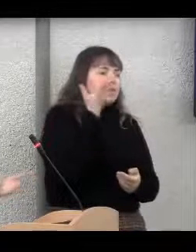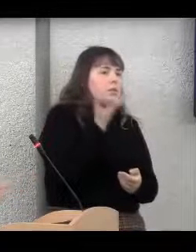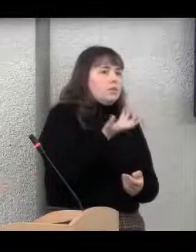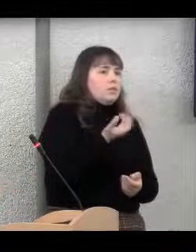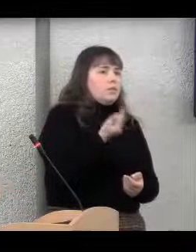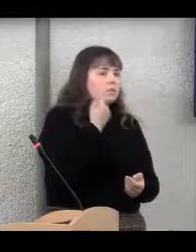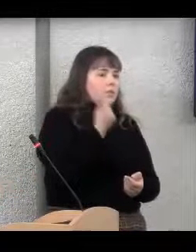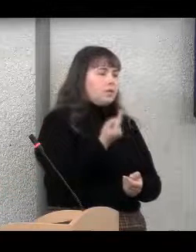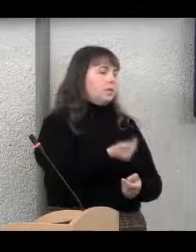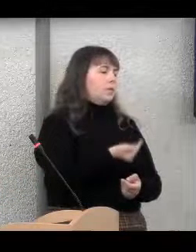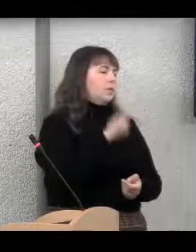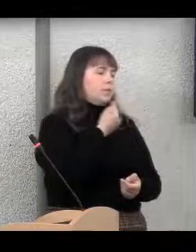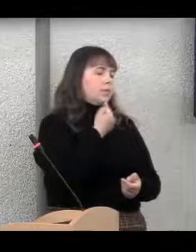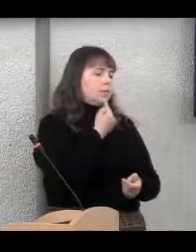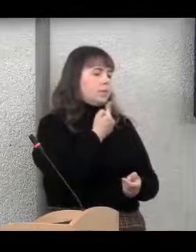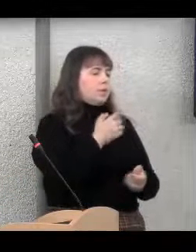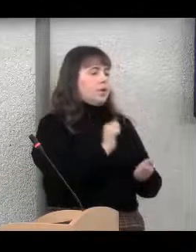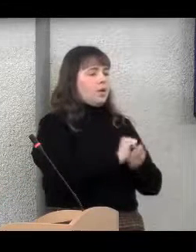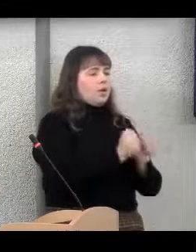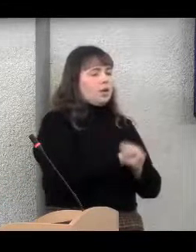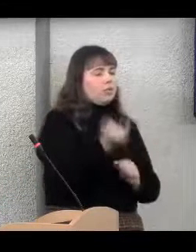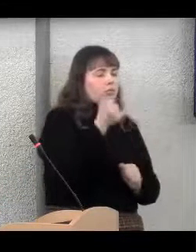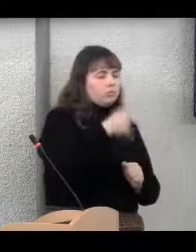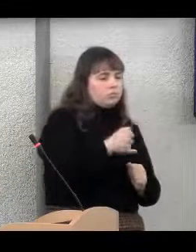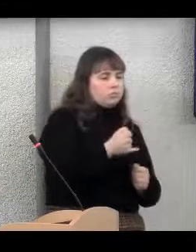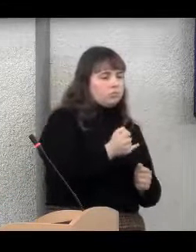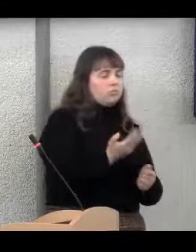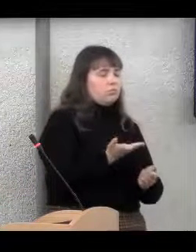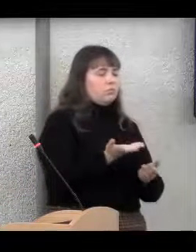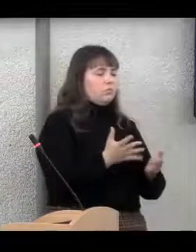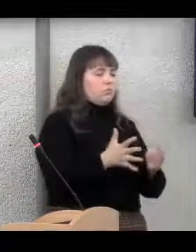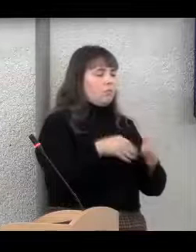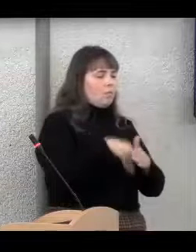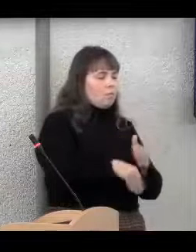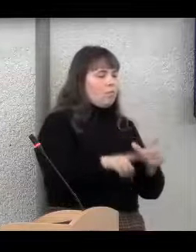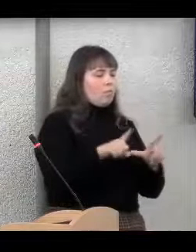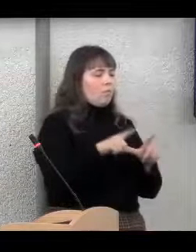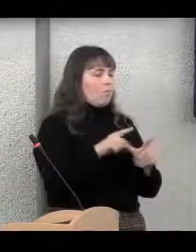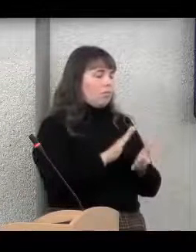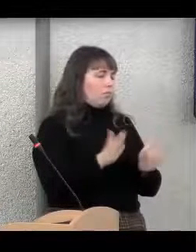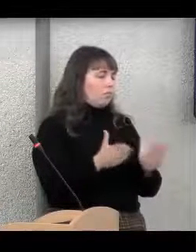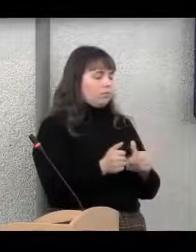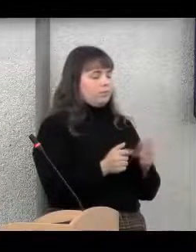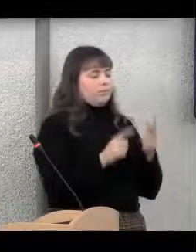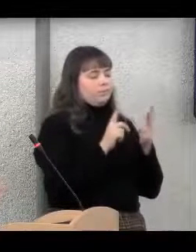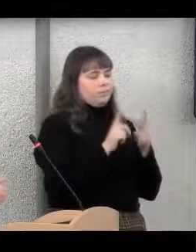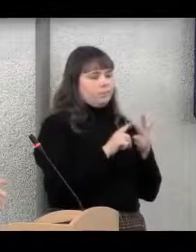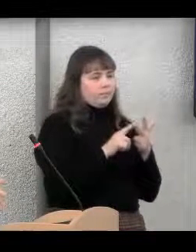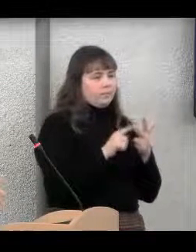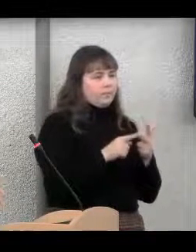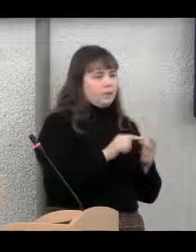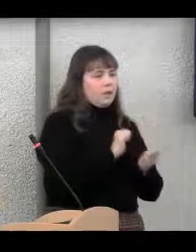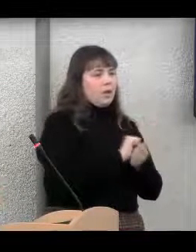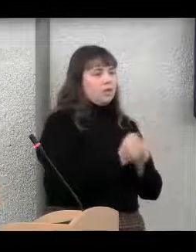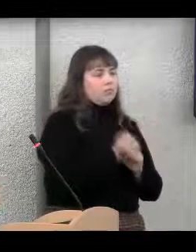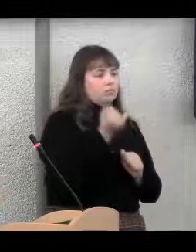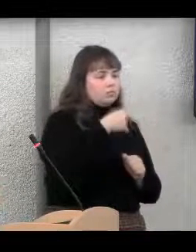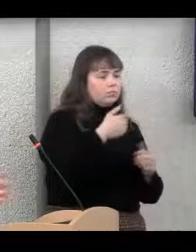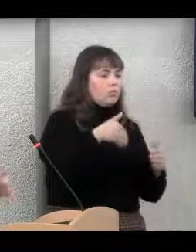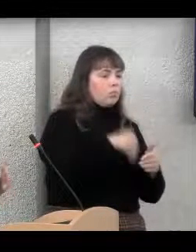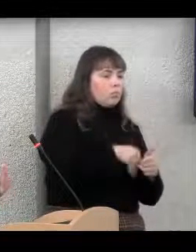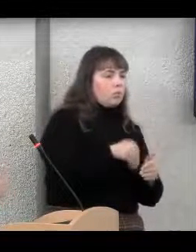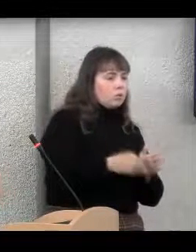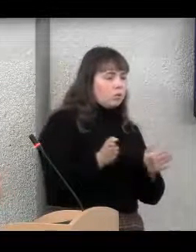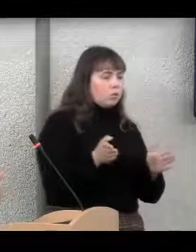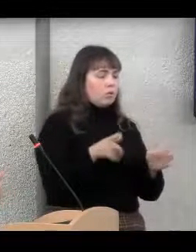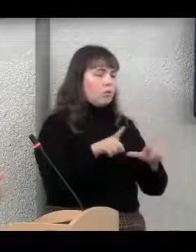pasirinkti tinkamas anglies kaupimo ūkininkavimo schemas. Trečioji rekomendacija – tai, kad anglies kaupimo ūkininkavimas gali būti naudojamas kaip